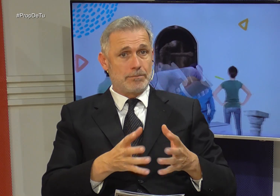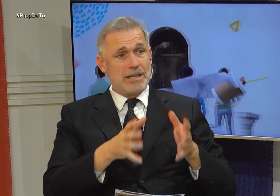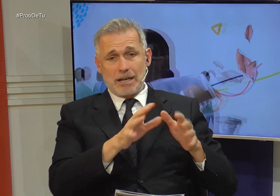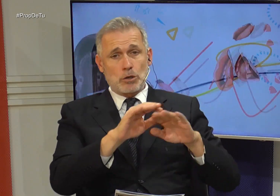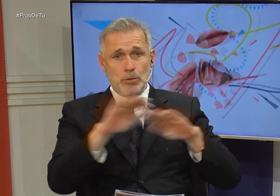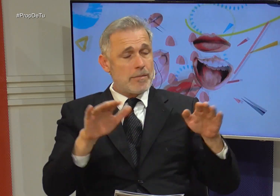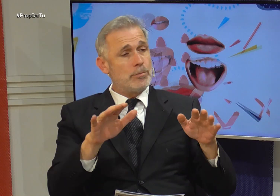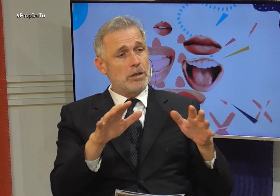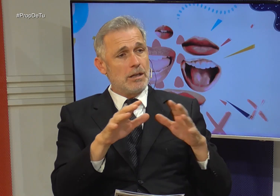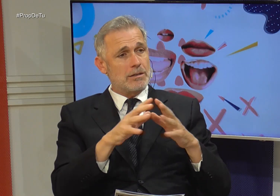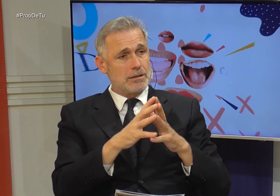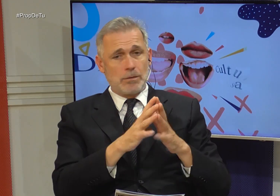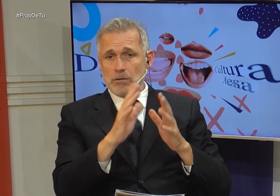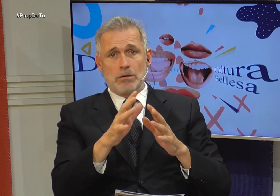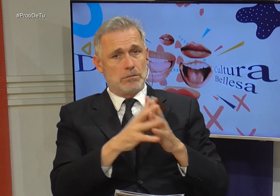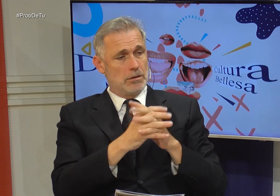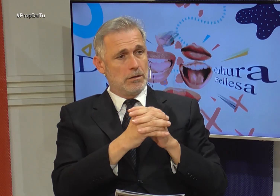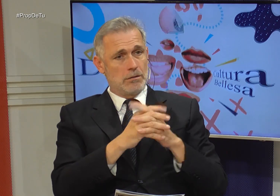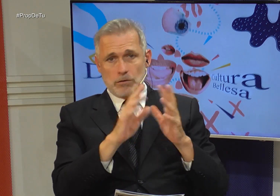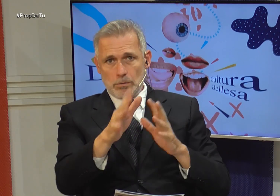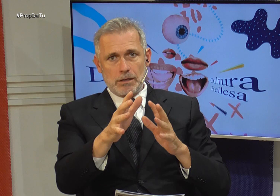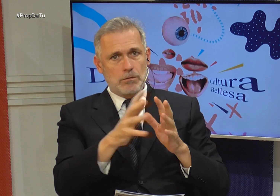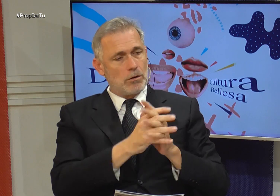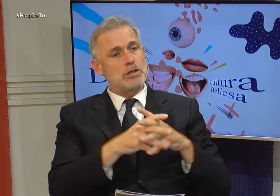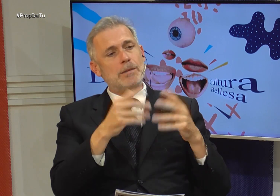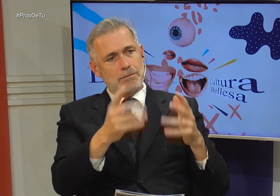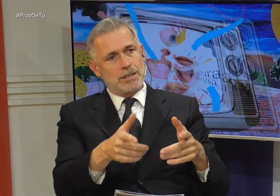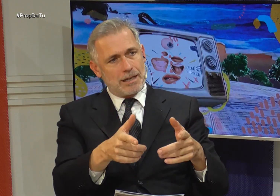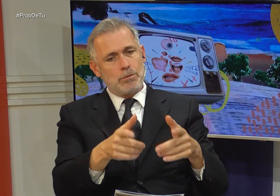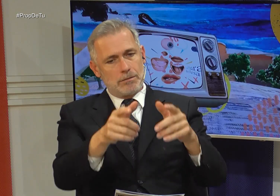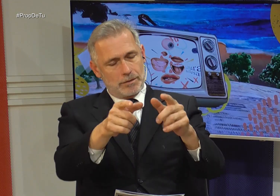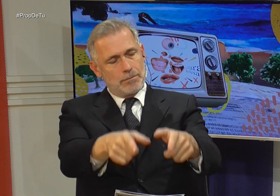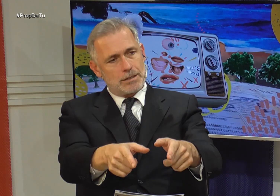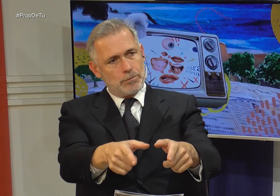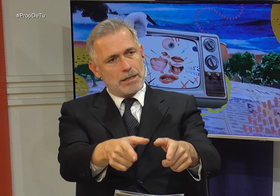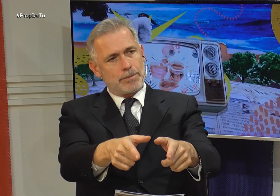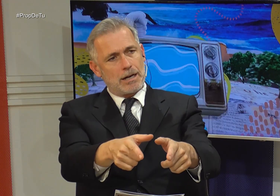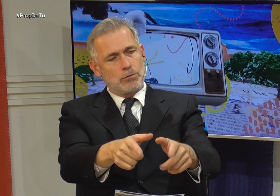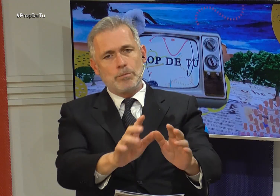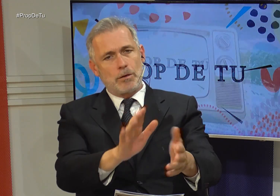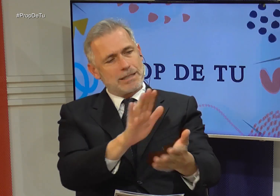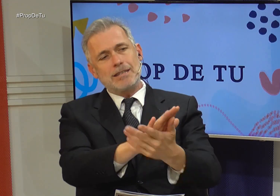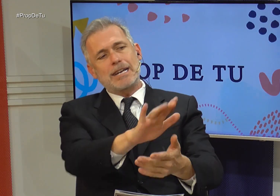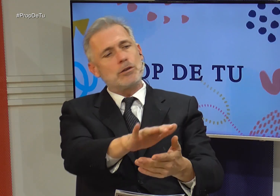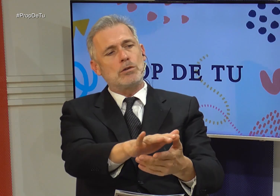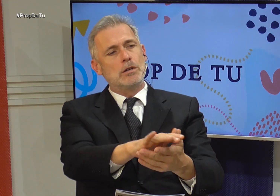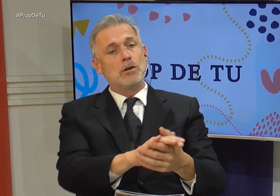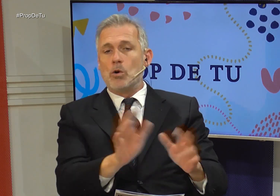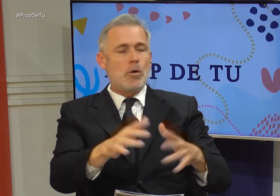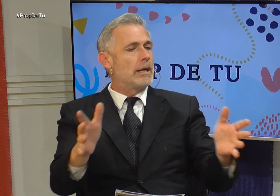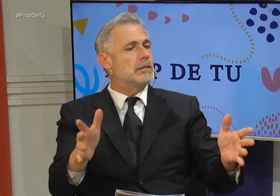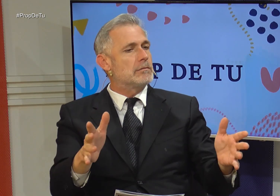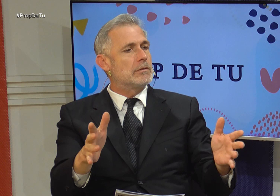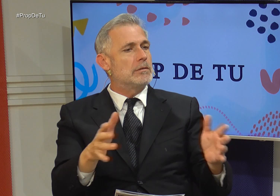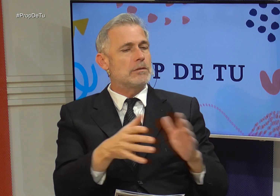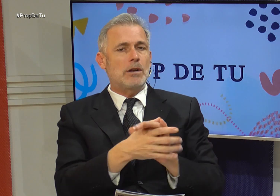demés, per interessos purament polítics, diuen no, no vull, no, o sigui, me seu per a parlar amb tu, però vaig dir-te que no, o